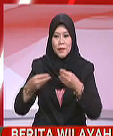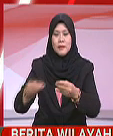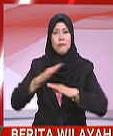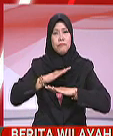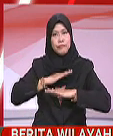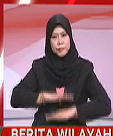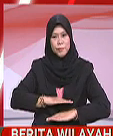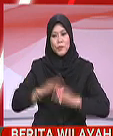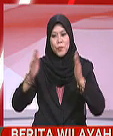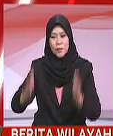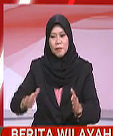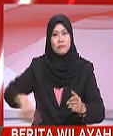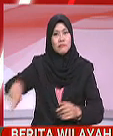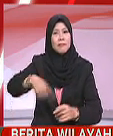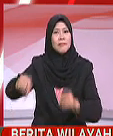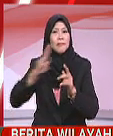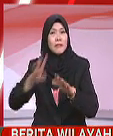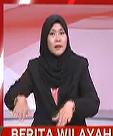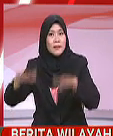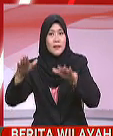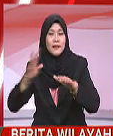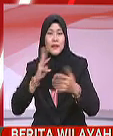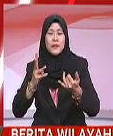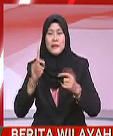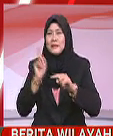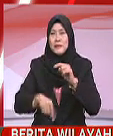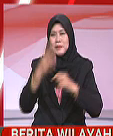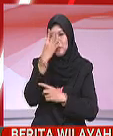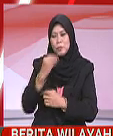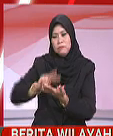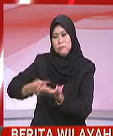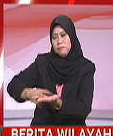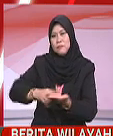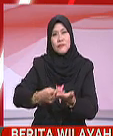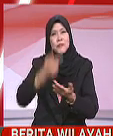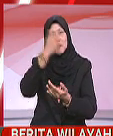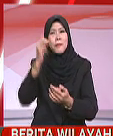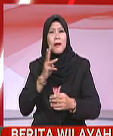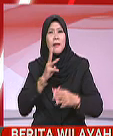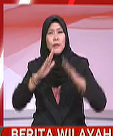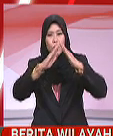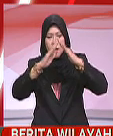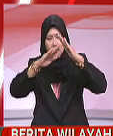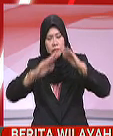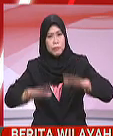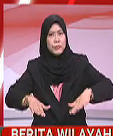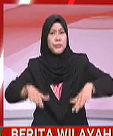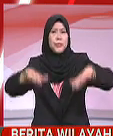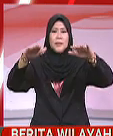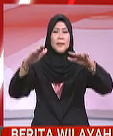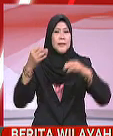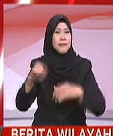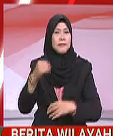kelegaan kepada penduduk yang terjejas banjir yang tidak dapat tidur malam sejak kediaman mereka ditenggelami air pada Khamis